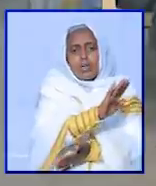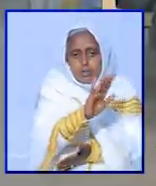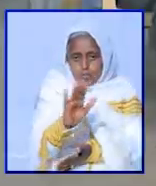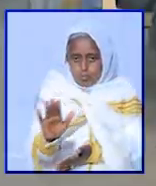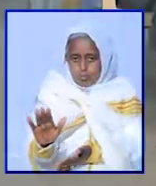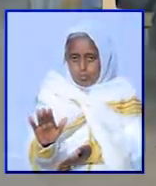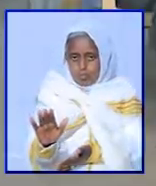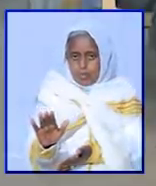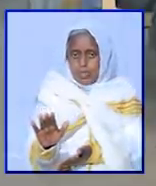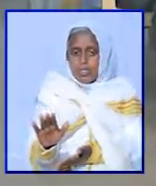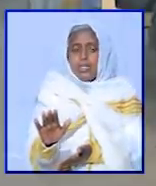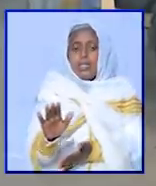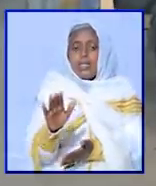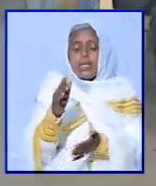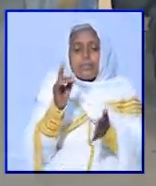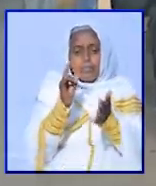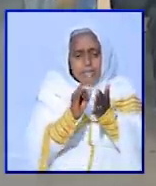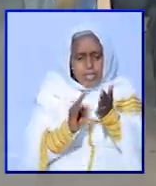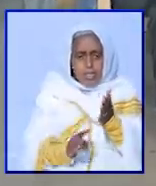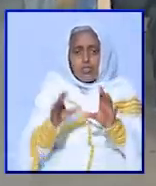ክርስቲያን ሁላችሁ